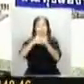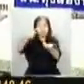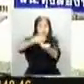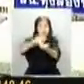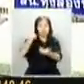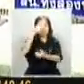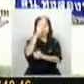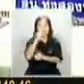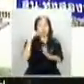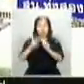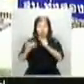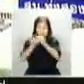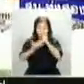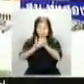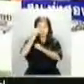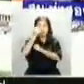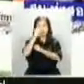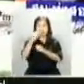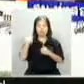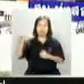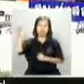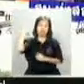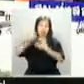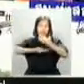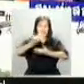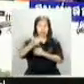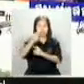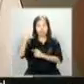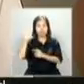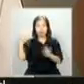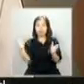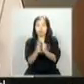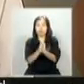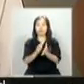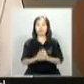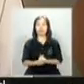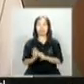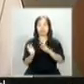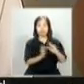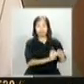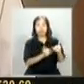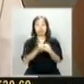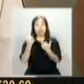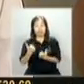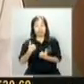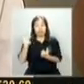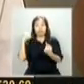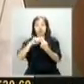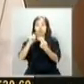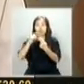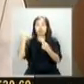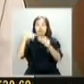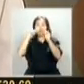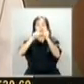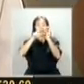ผู้เสพ12คนและคดีค้างเก่าและอาวุธปืน1คดีค่ะ คุณผู้ชมครับขณะนี้พื้นที่ในอำเภอสามเงาจังหวัดต